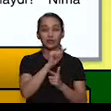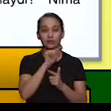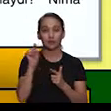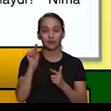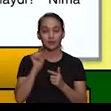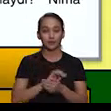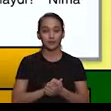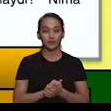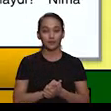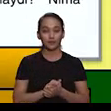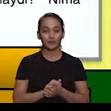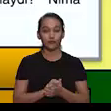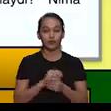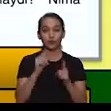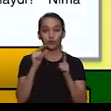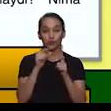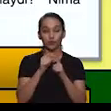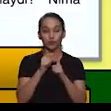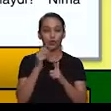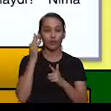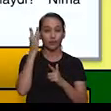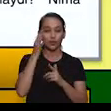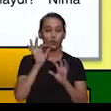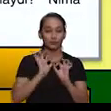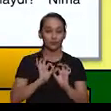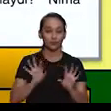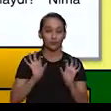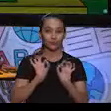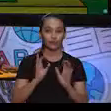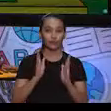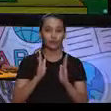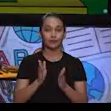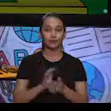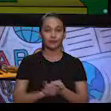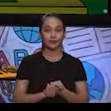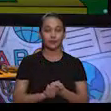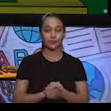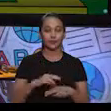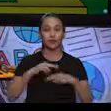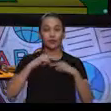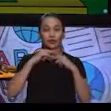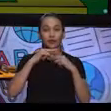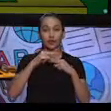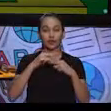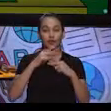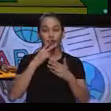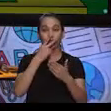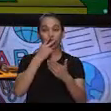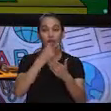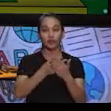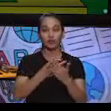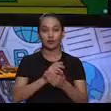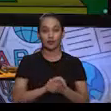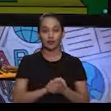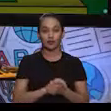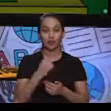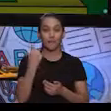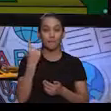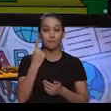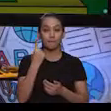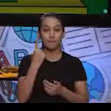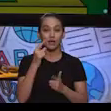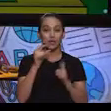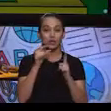chizing. So'zlarning ma'nosini tushuntiring. Diqqat bilan e'tibor bering.